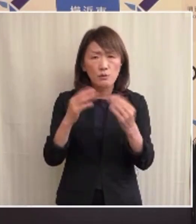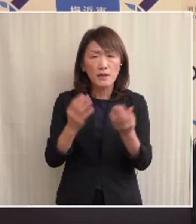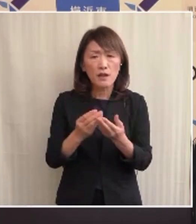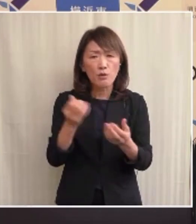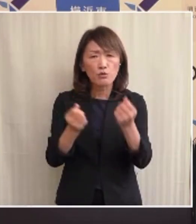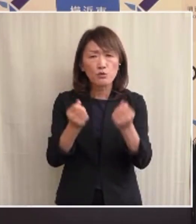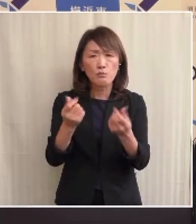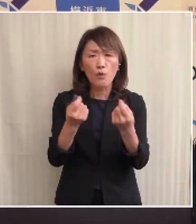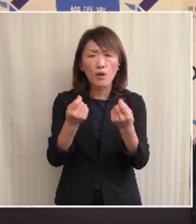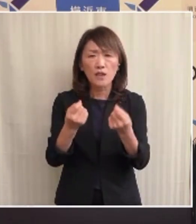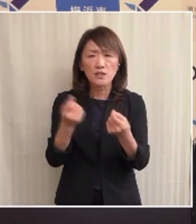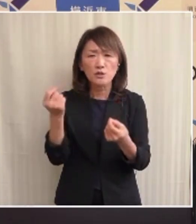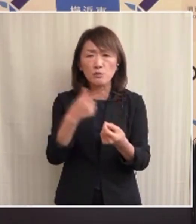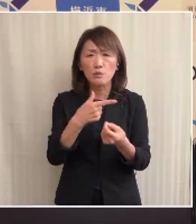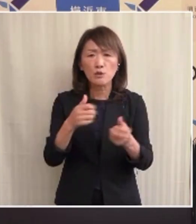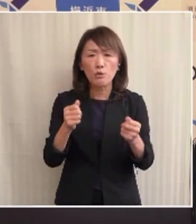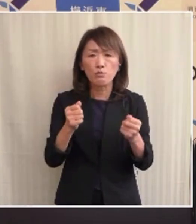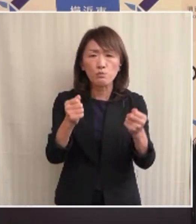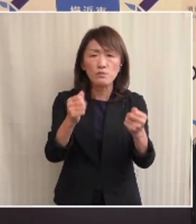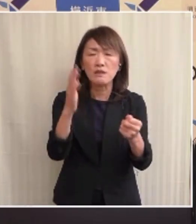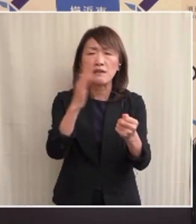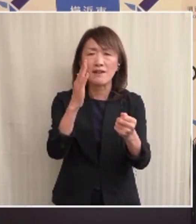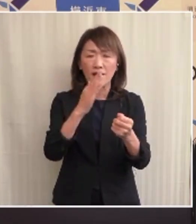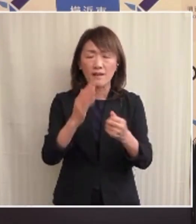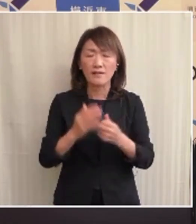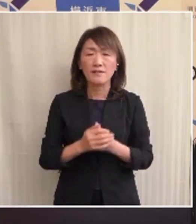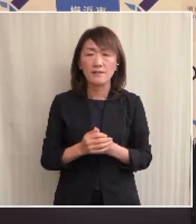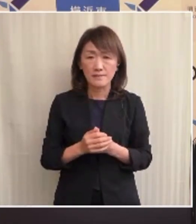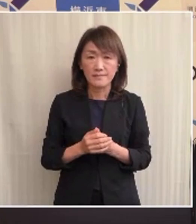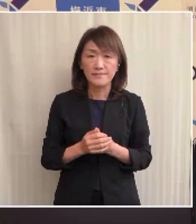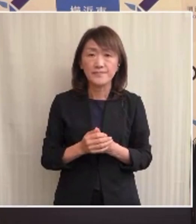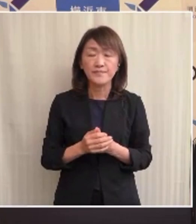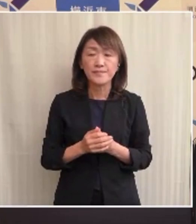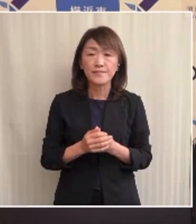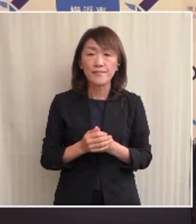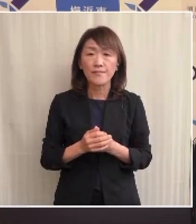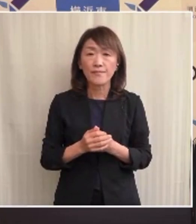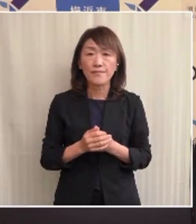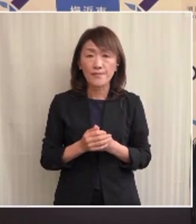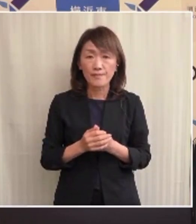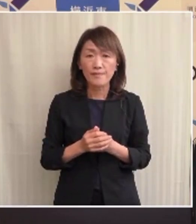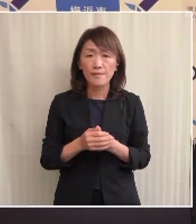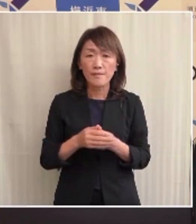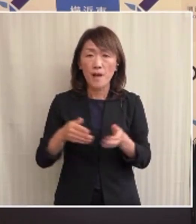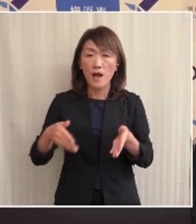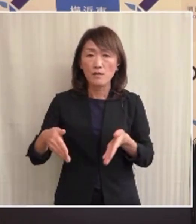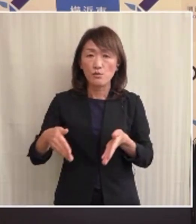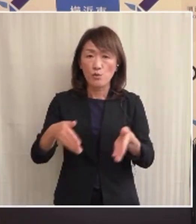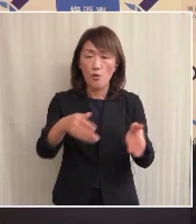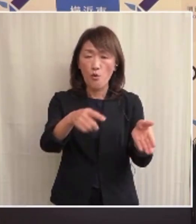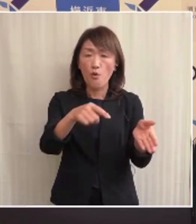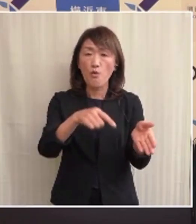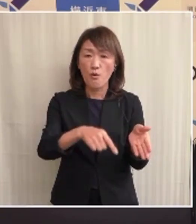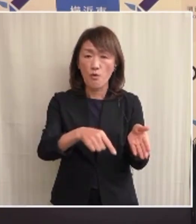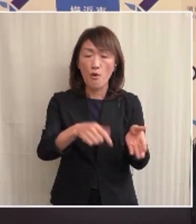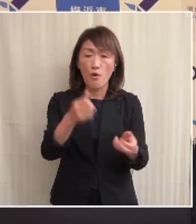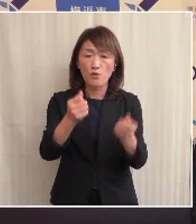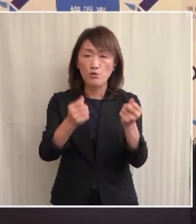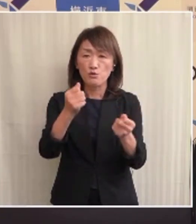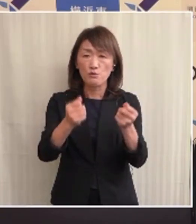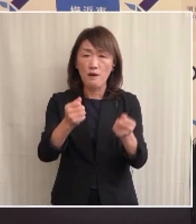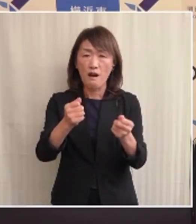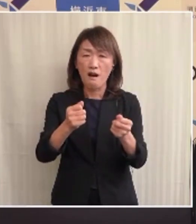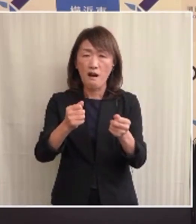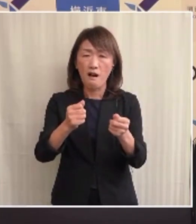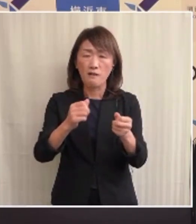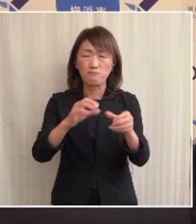じ速度で走っているわけではないので、ある道路に車がこうた